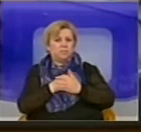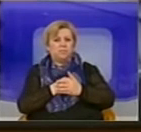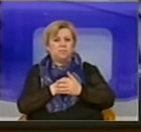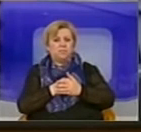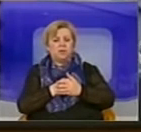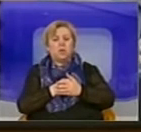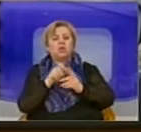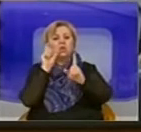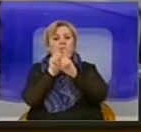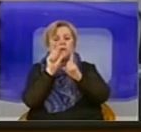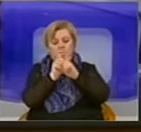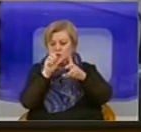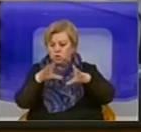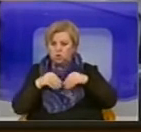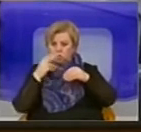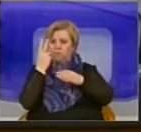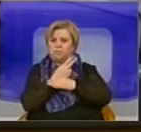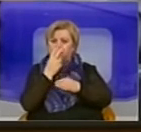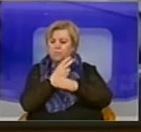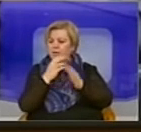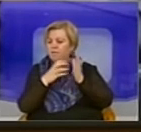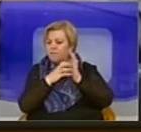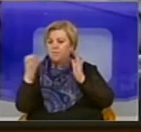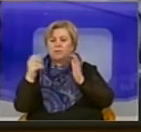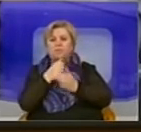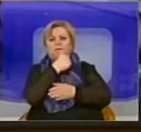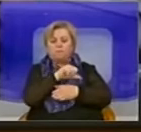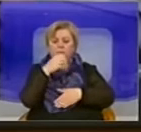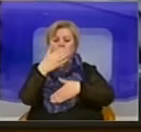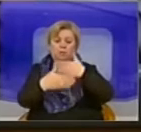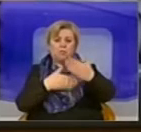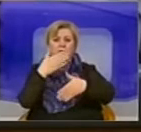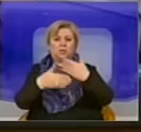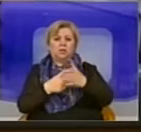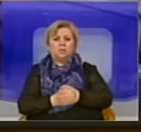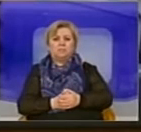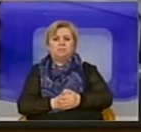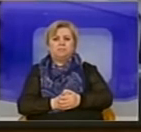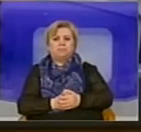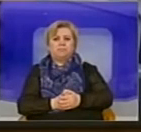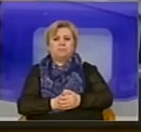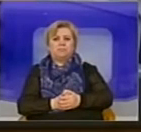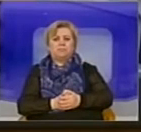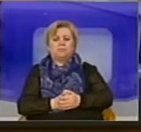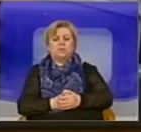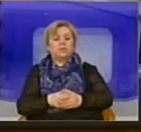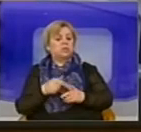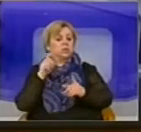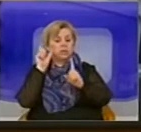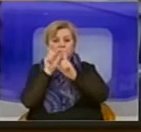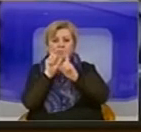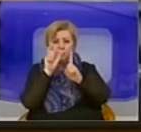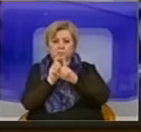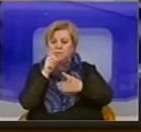i njohjeve, përderisa vazhdimisht është thënë gjatë këtyre viteve që agenda multilaterale, pra